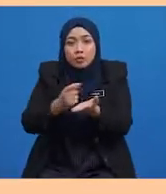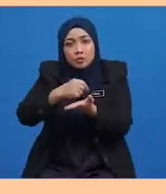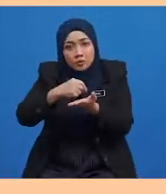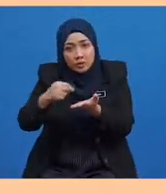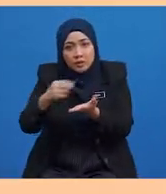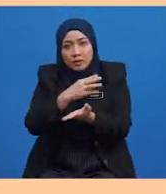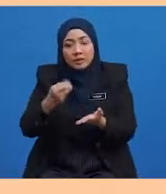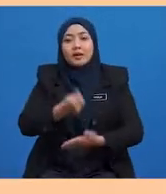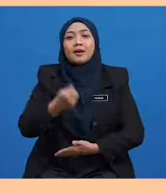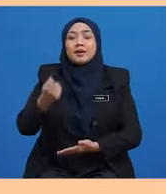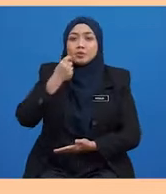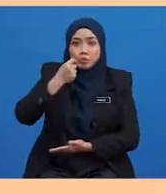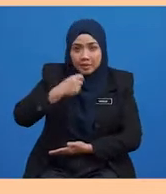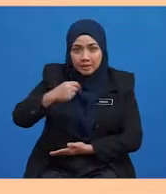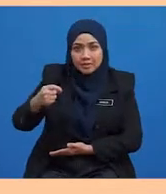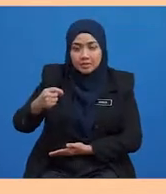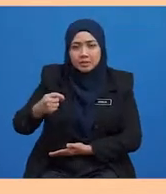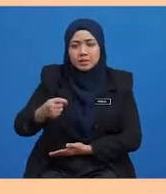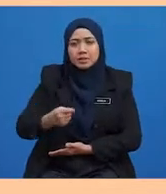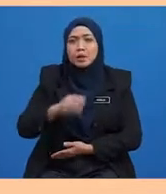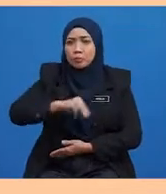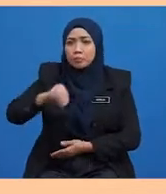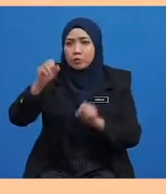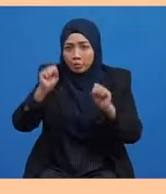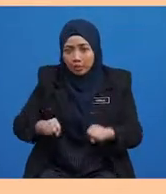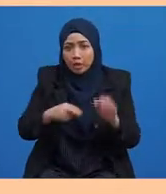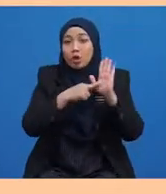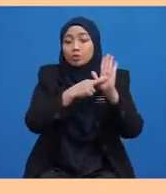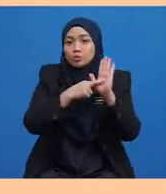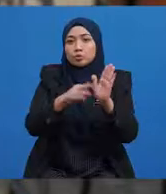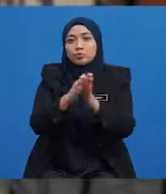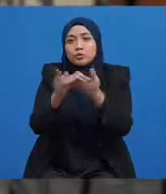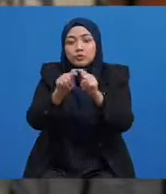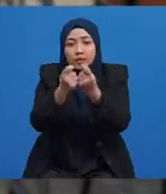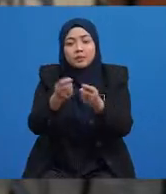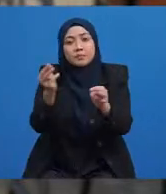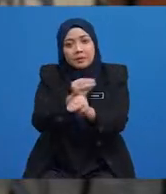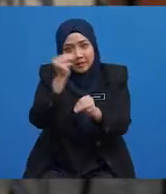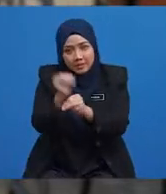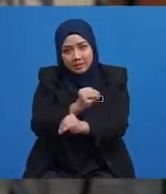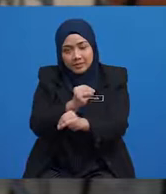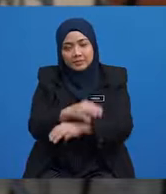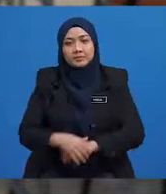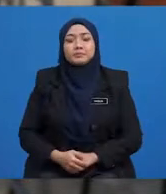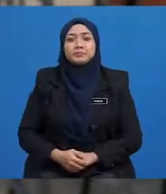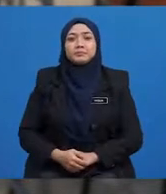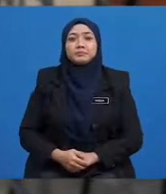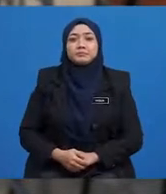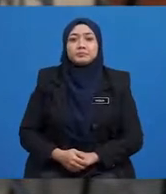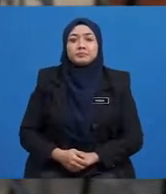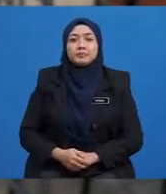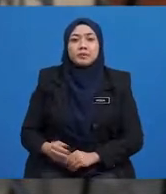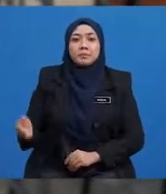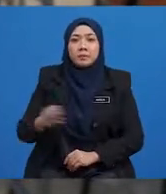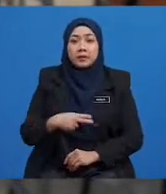tulis. Anda juga boleh merujuk buku teks matematik. Baik murid-murid, mari kita